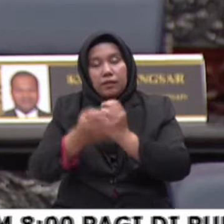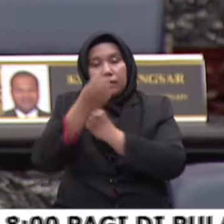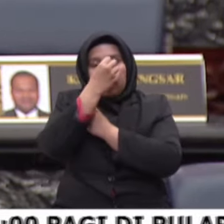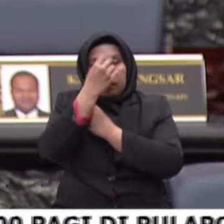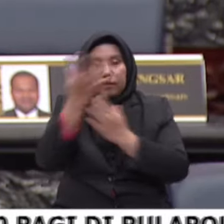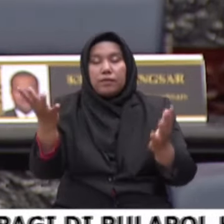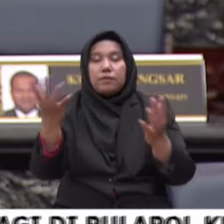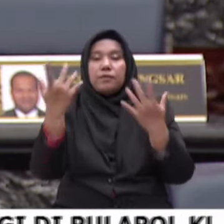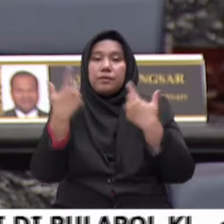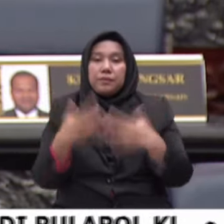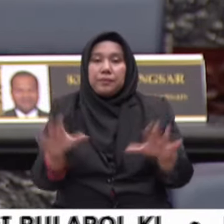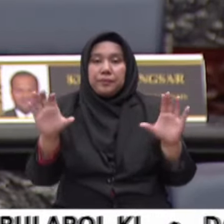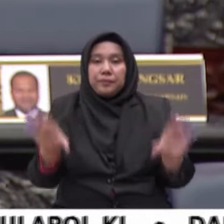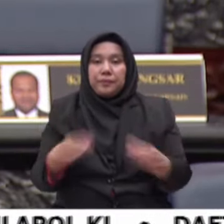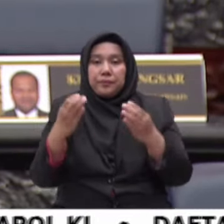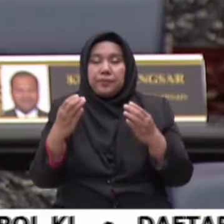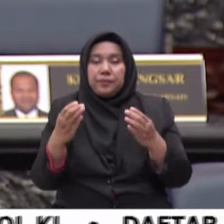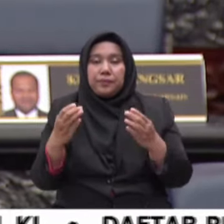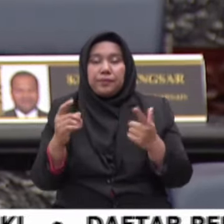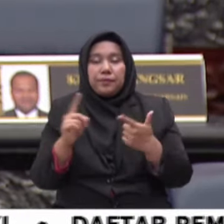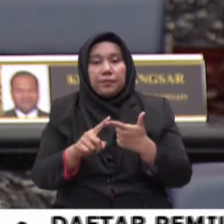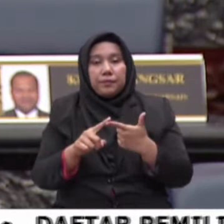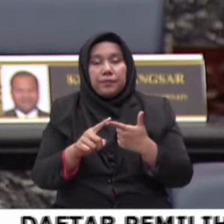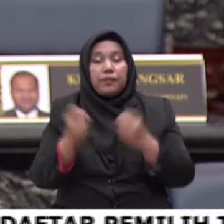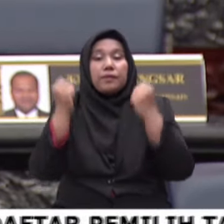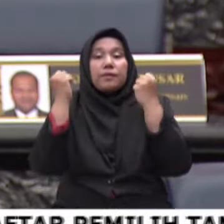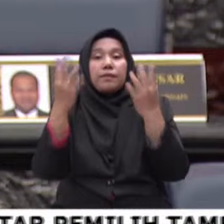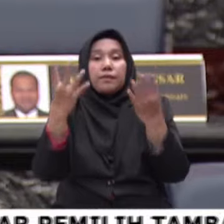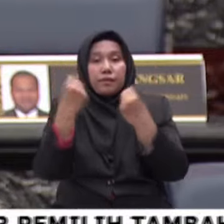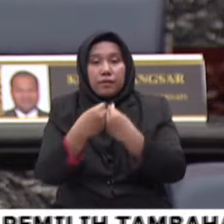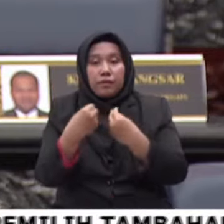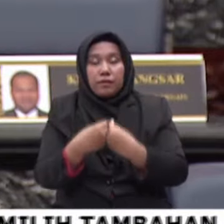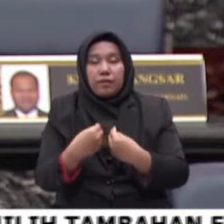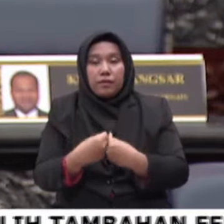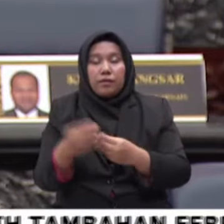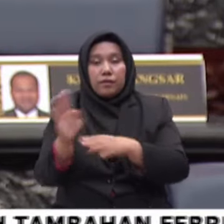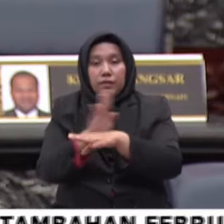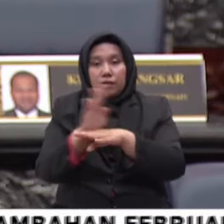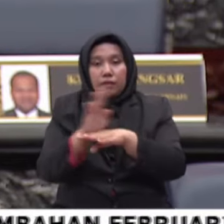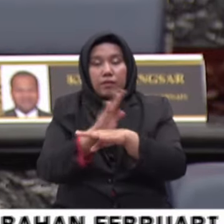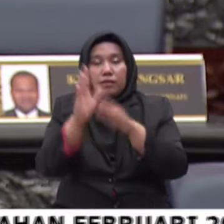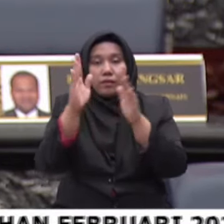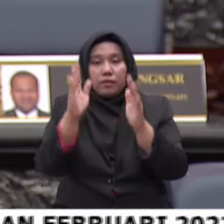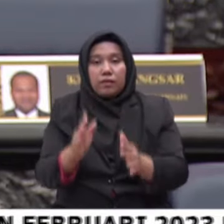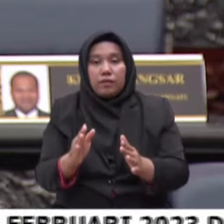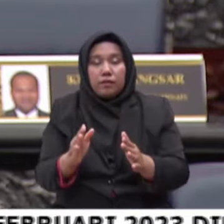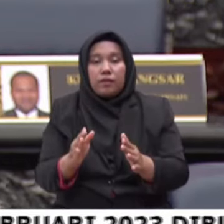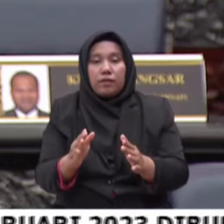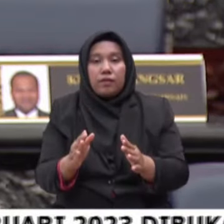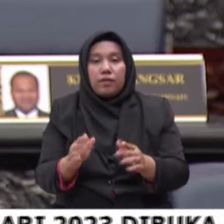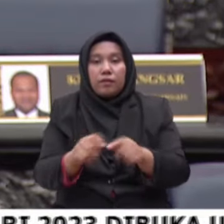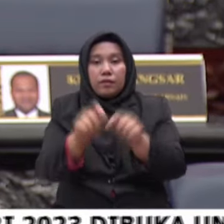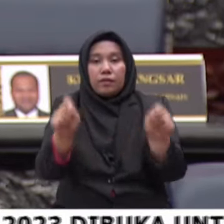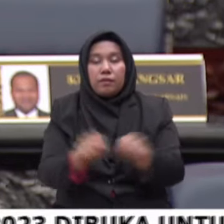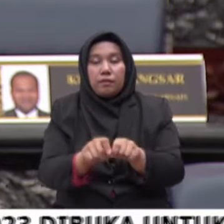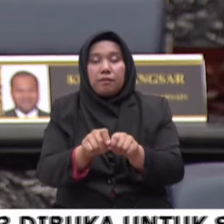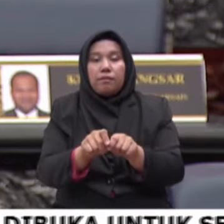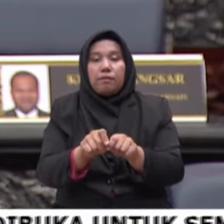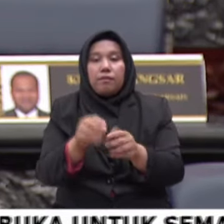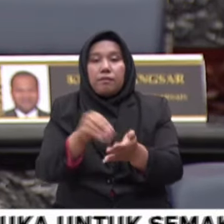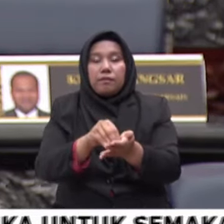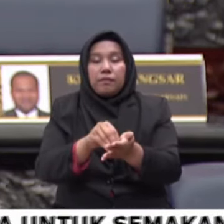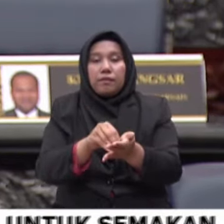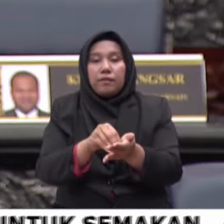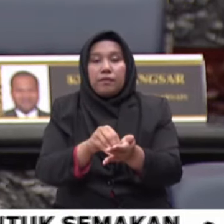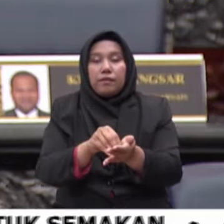telah dilaksanakan? Yang kedua, berapakah jumlah usahawan-usahawan tempatan yang telah